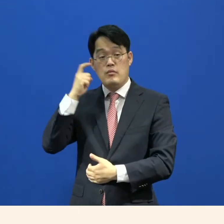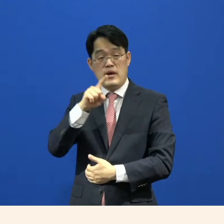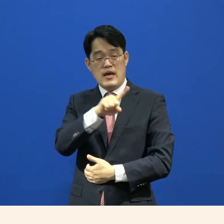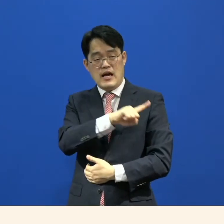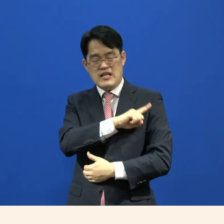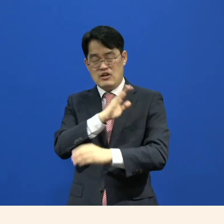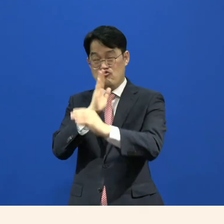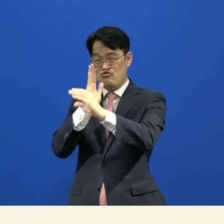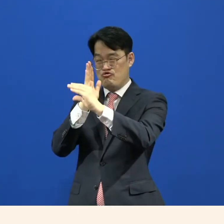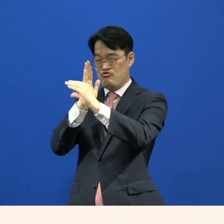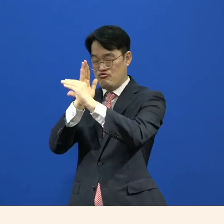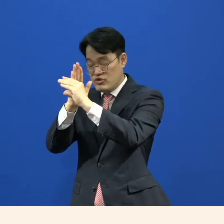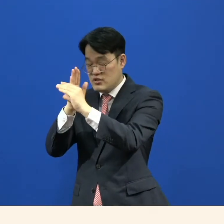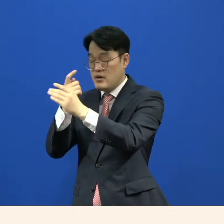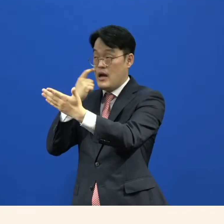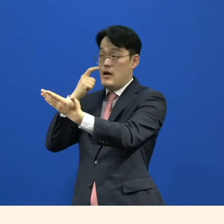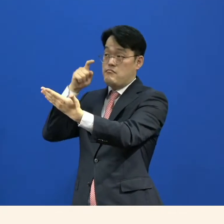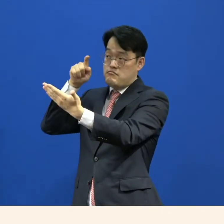기독교의 중심 메시지.